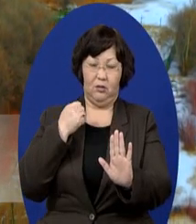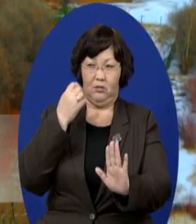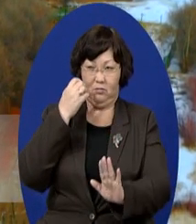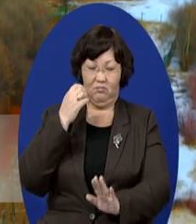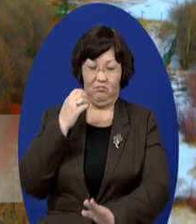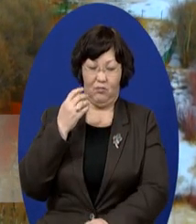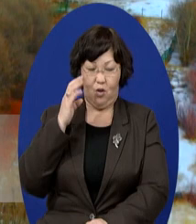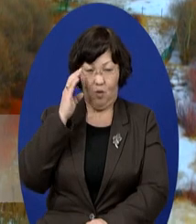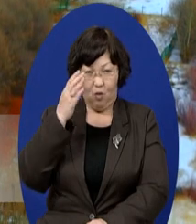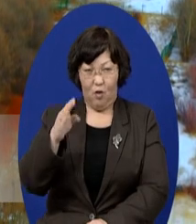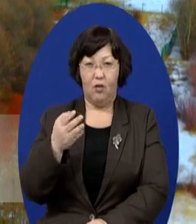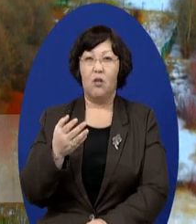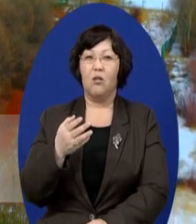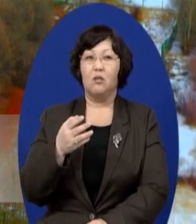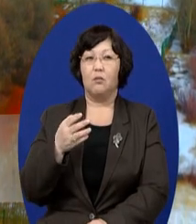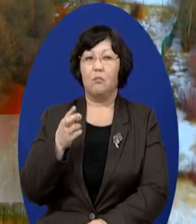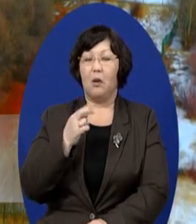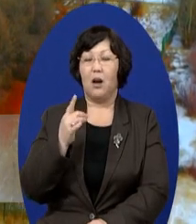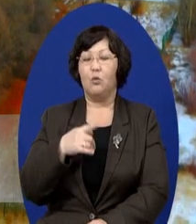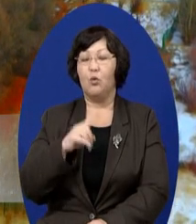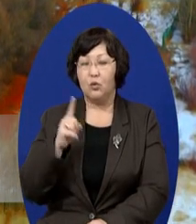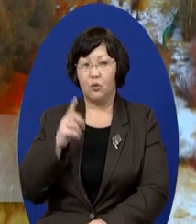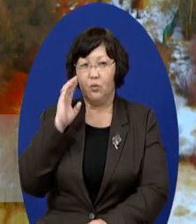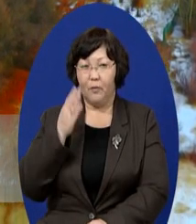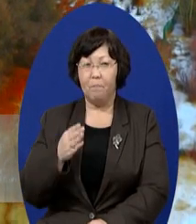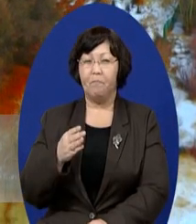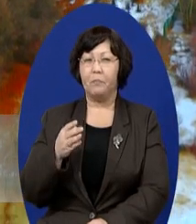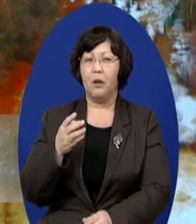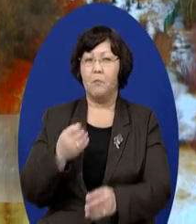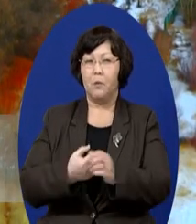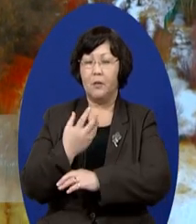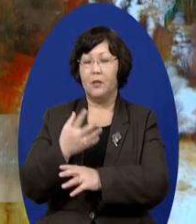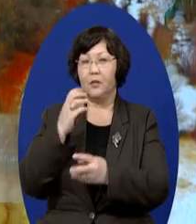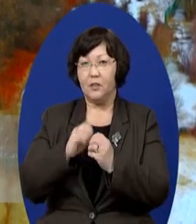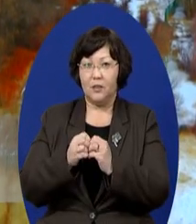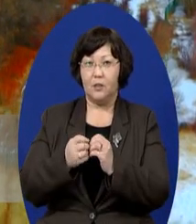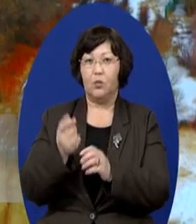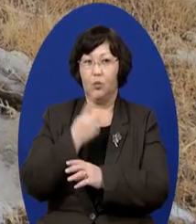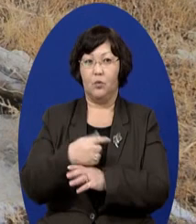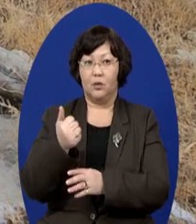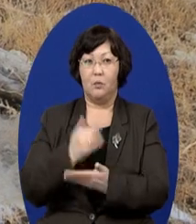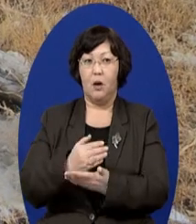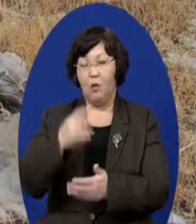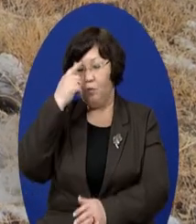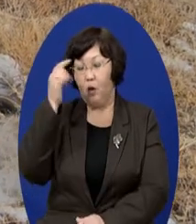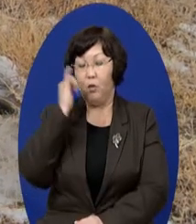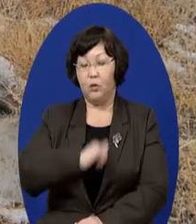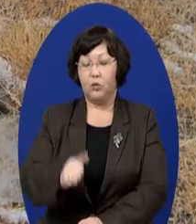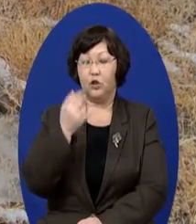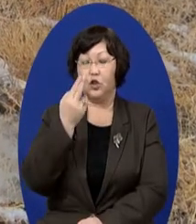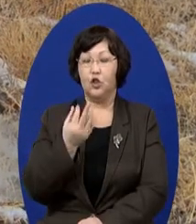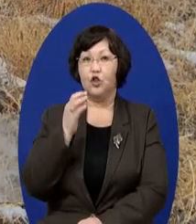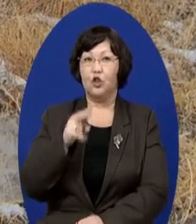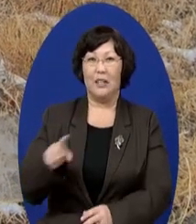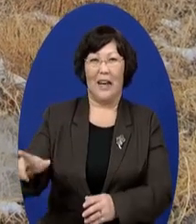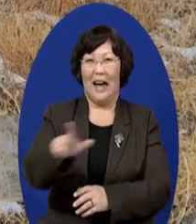модны үр шим одоо төлөлтөө тэмцэхэд одоо маш үр дүнтэй ажил байх болно. Монгол орны энэ төлөлтийг сааруулъя